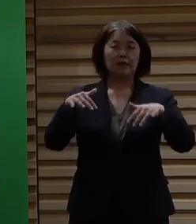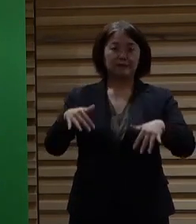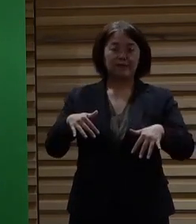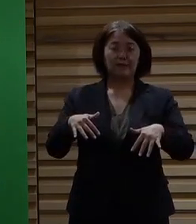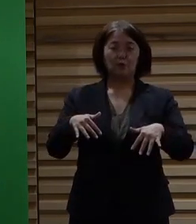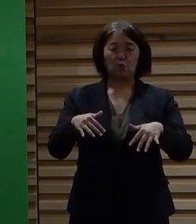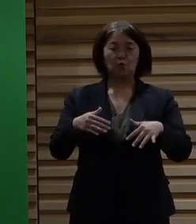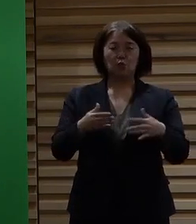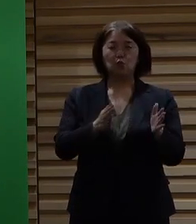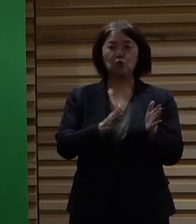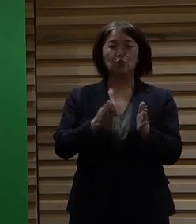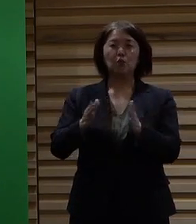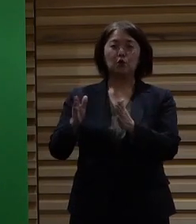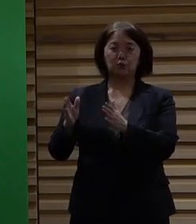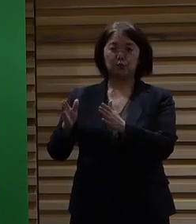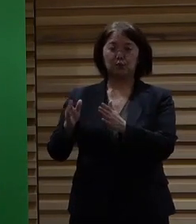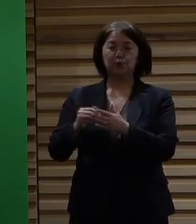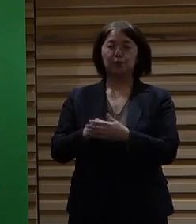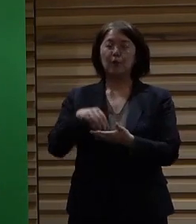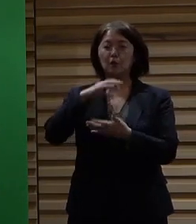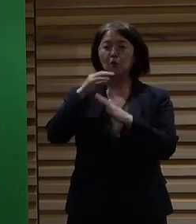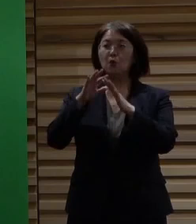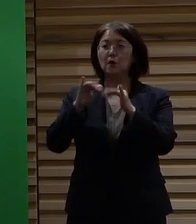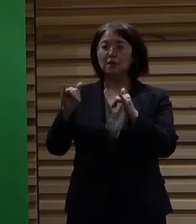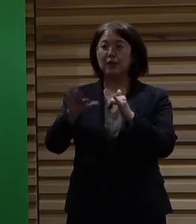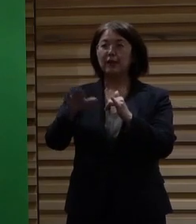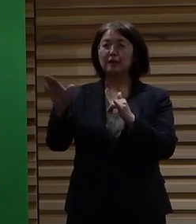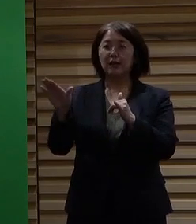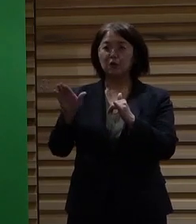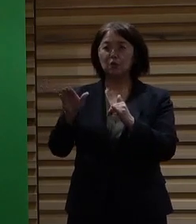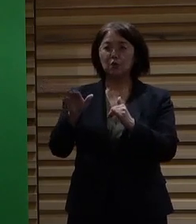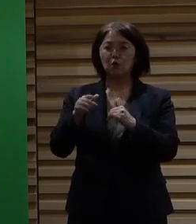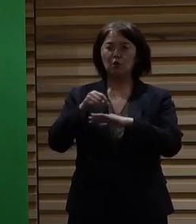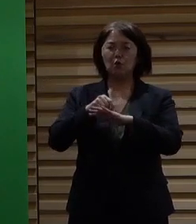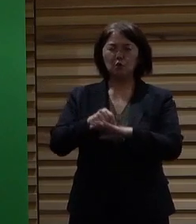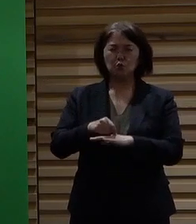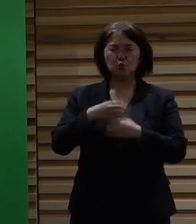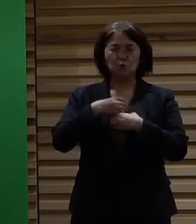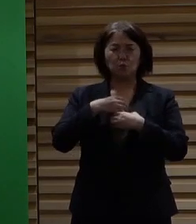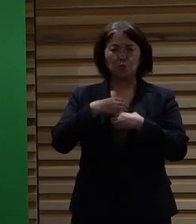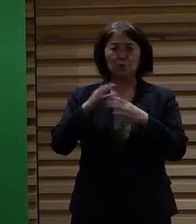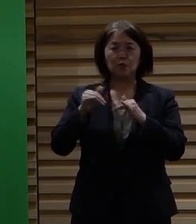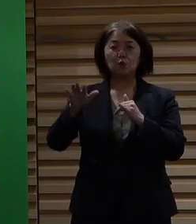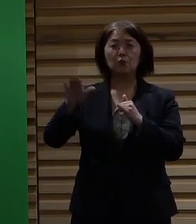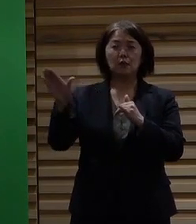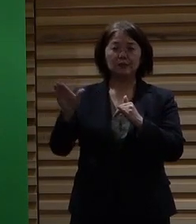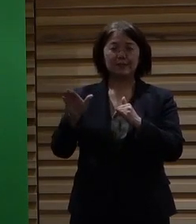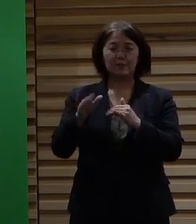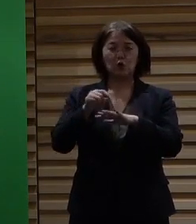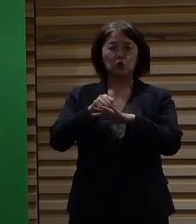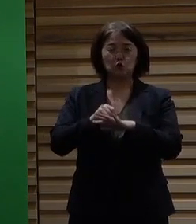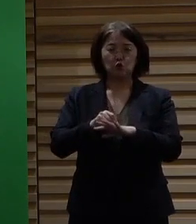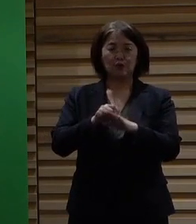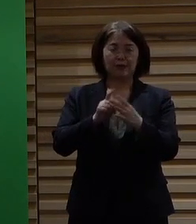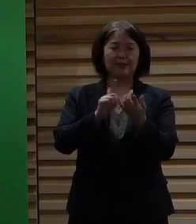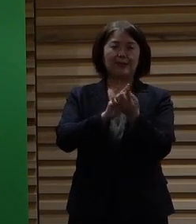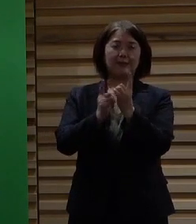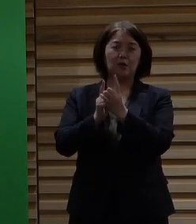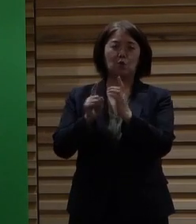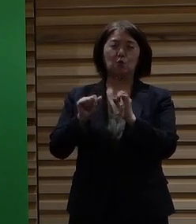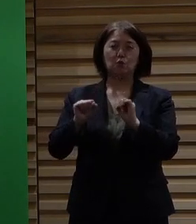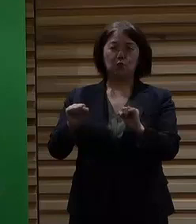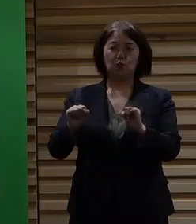と、そして高齢者などの重症化リスクの高い方に対する重点的な対応を行うこと、